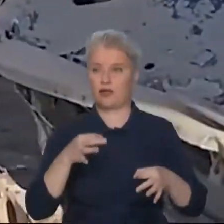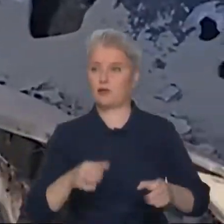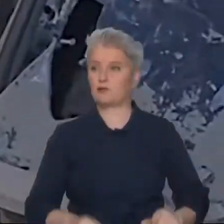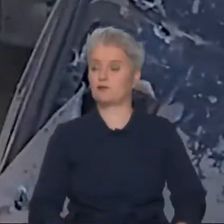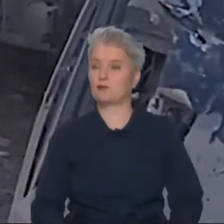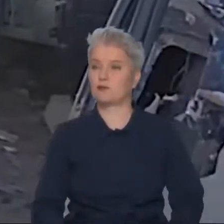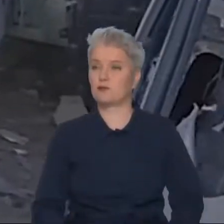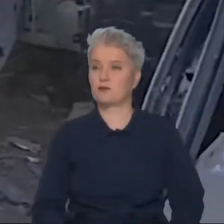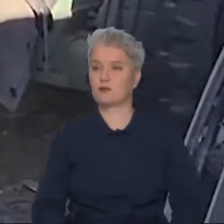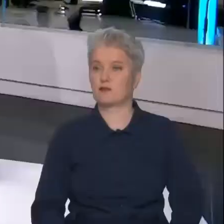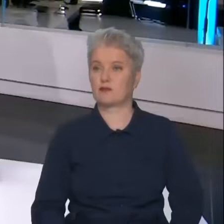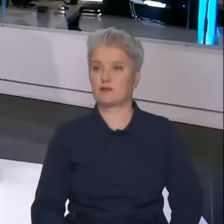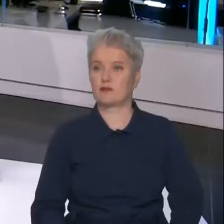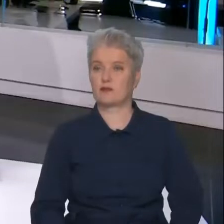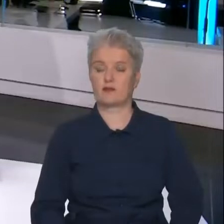Стрілець.